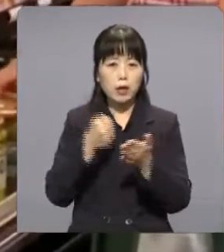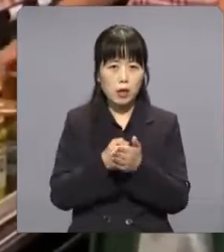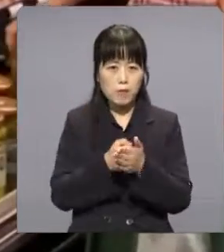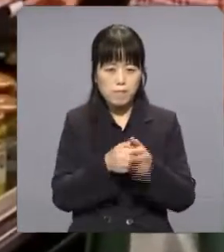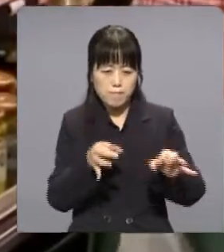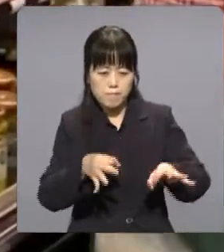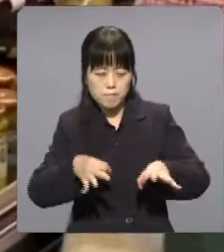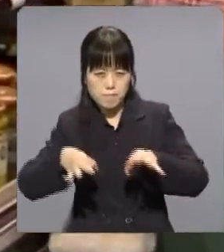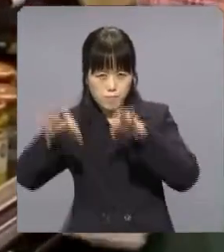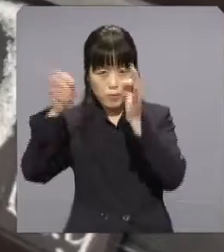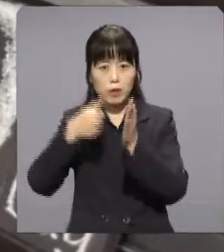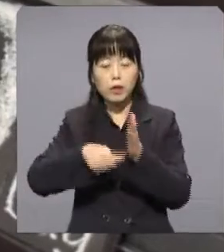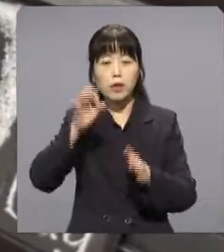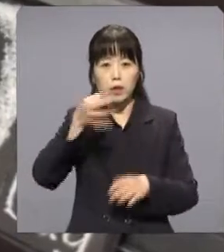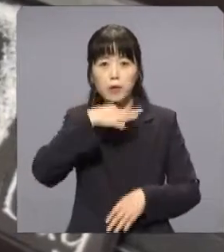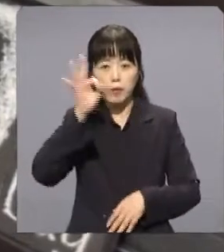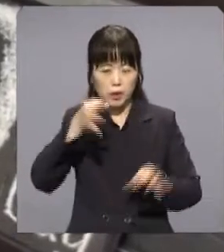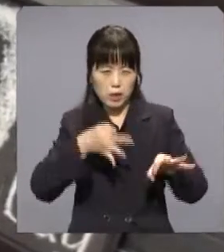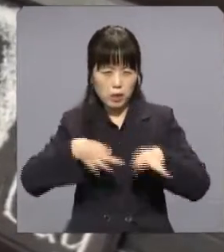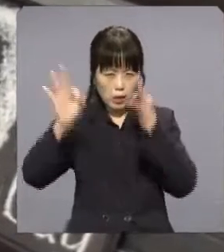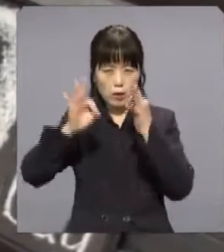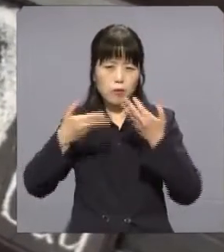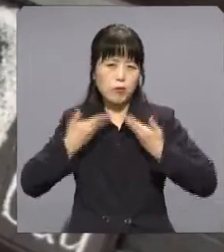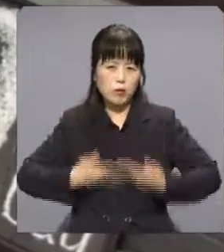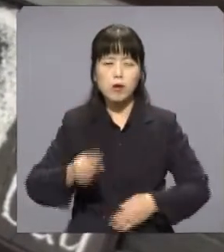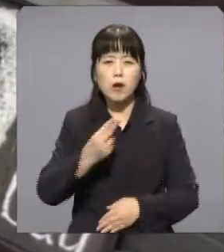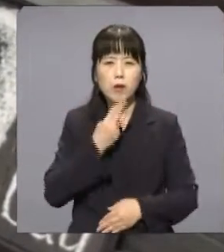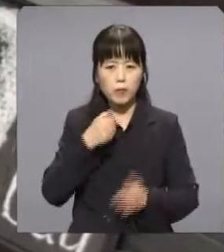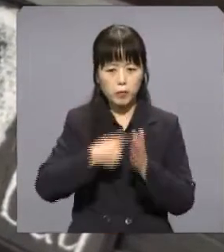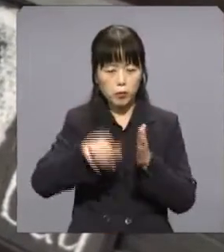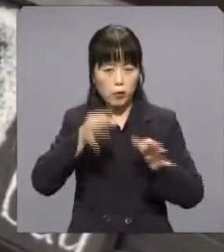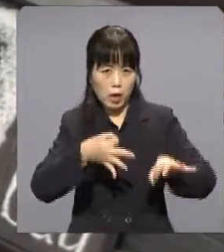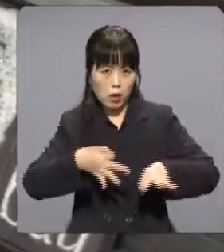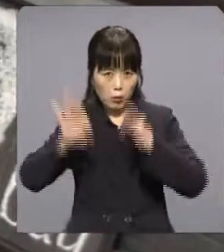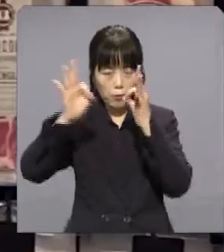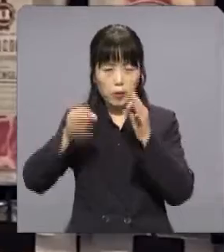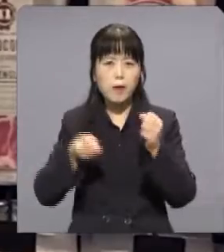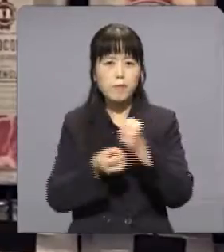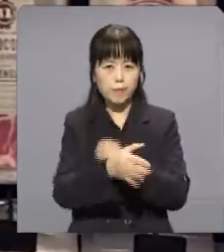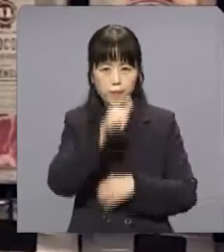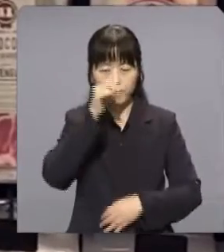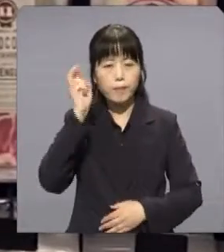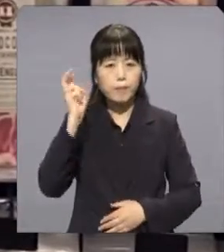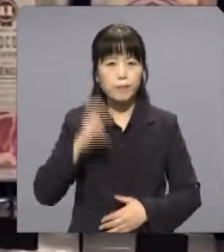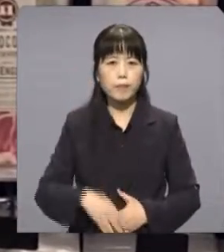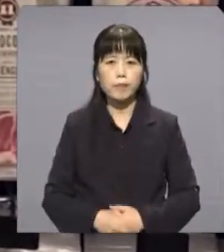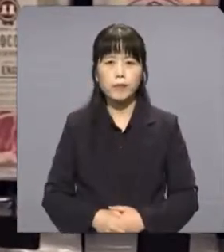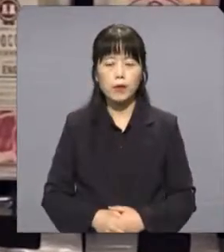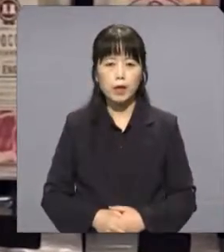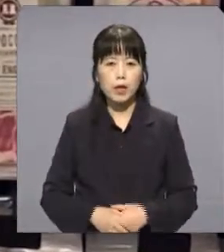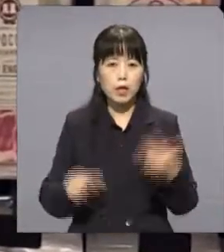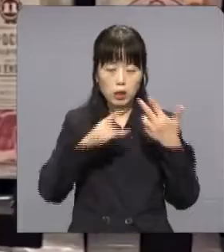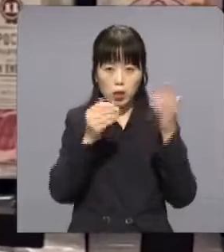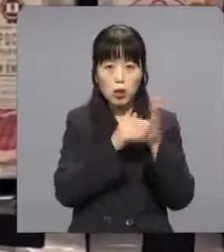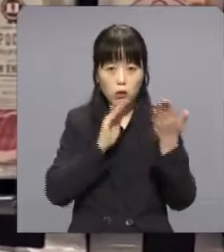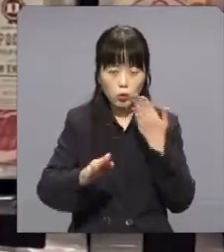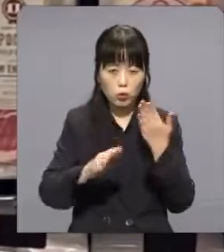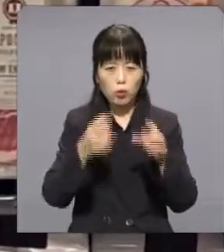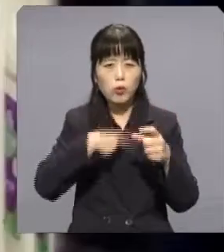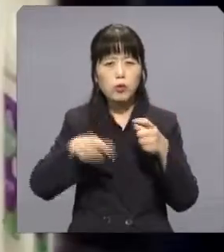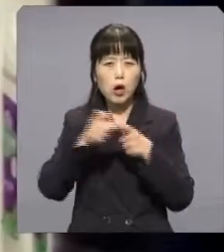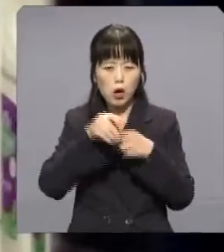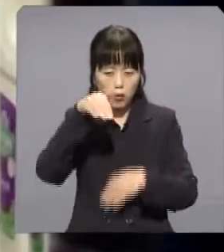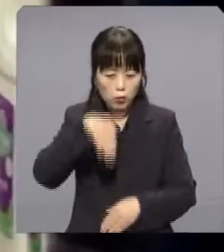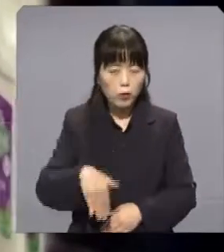가파른 금리 인상에도 좀처럼 진정되지 않는 물가 오름세가 영향을 미쳤습니다 7월 이후에는 더